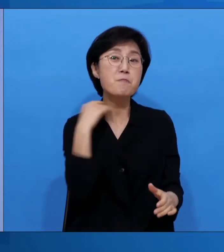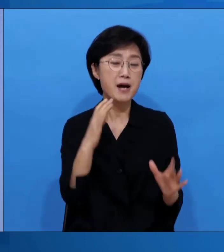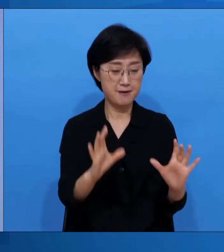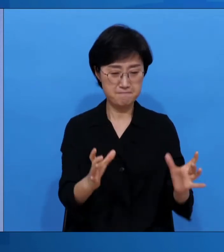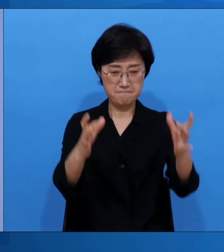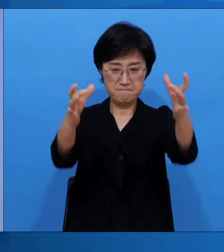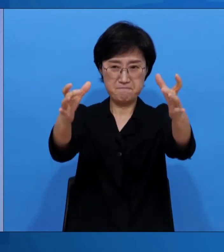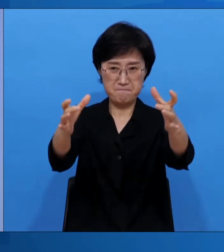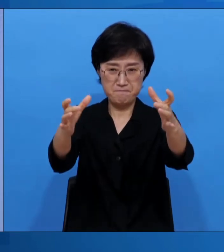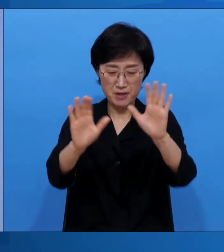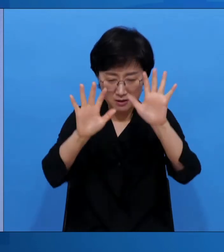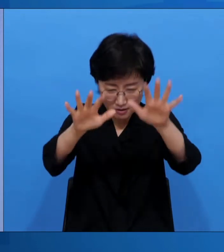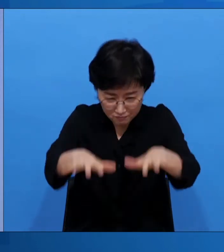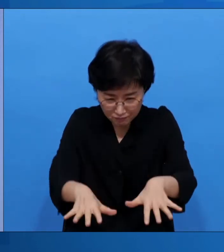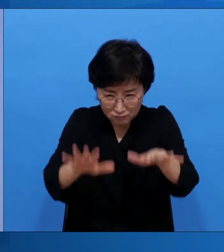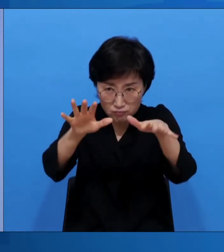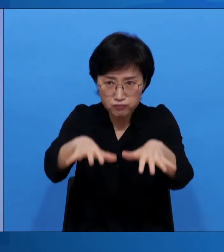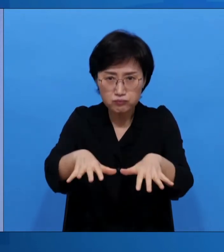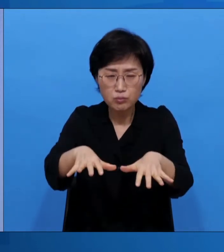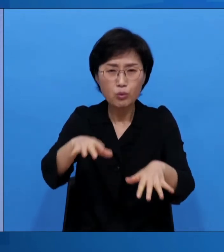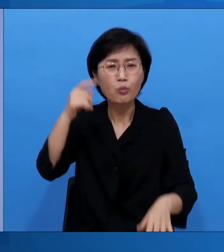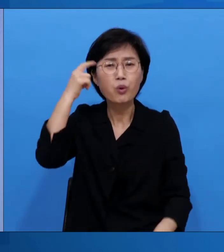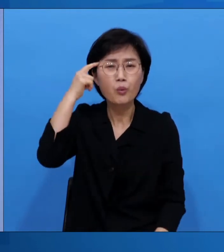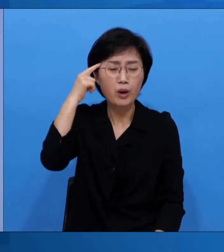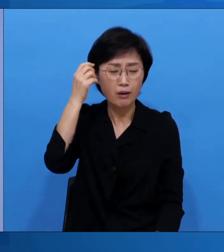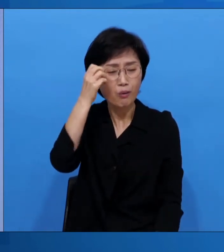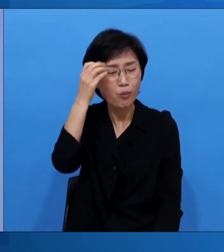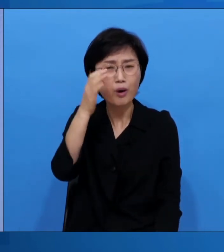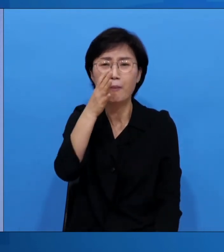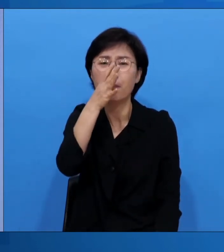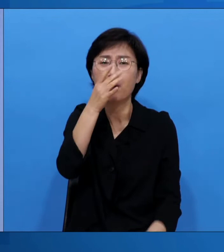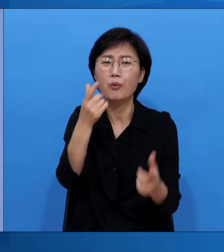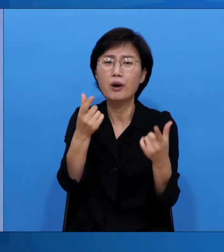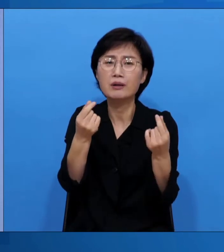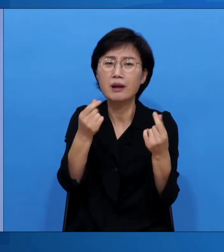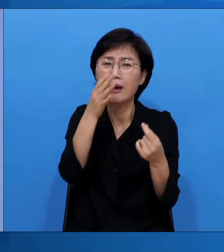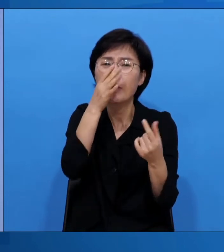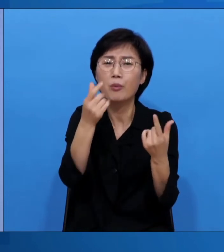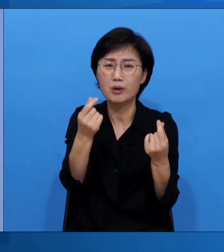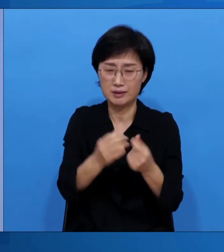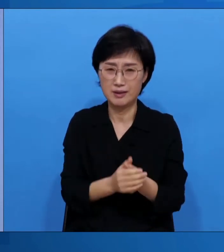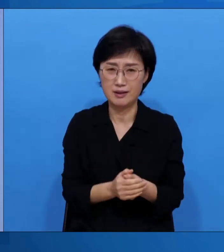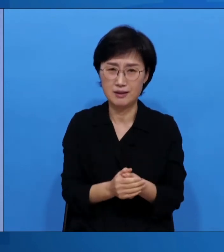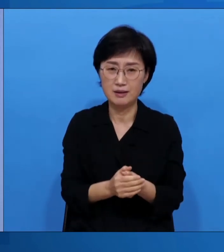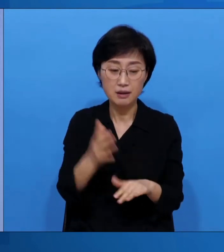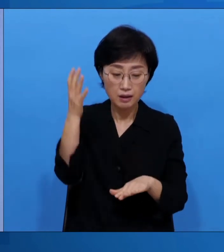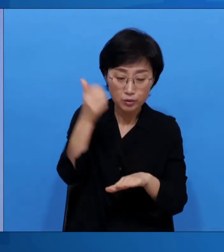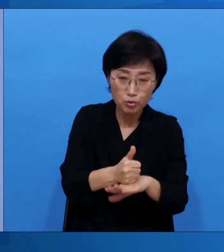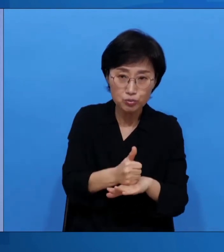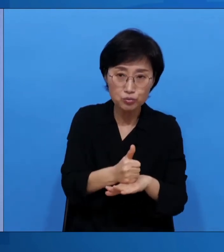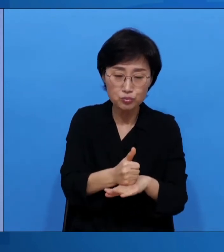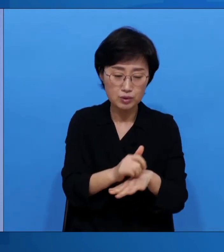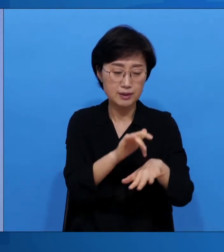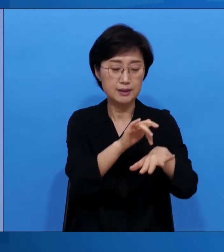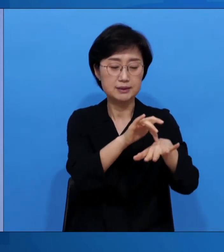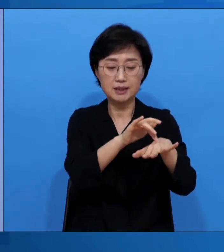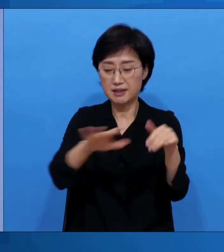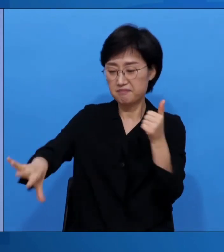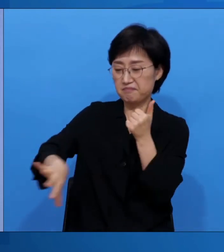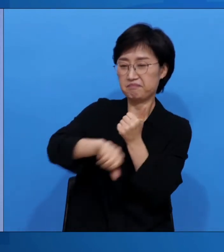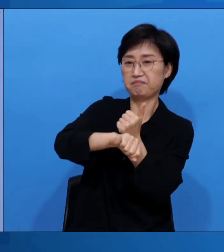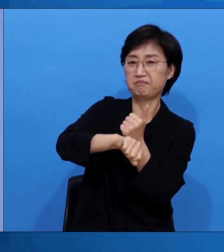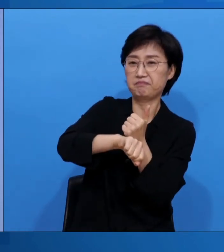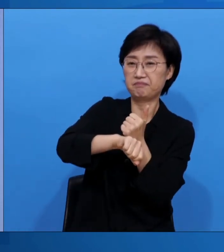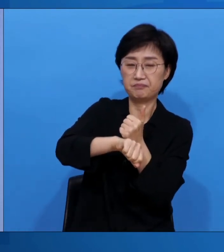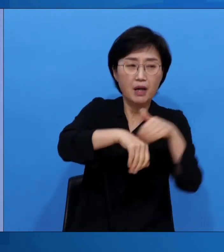cat's head, but they go and bow down to these pigs' heads. 이러다가 완전히 사단의 손아귀에 딱 잡혀요. And they've been completely seized by